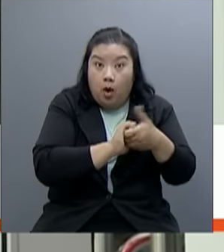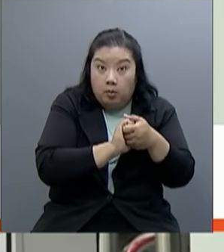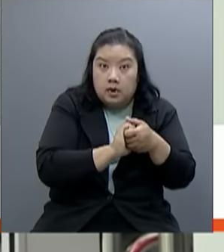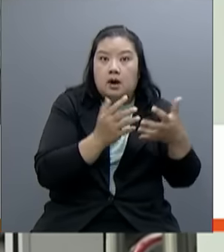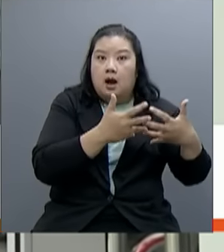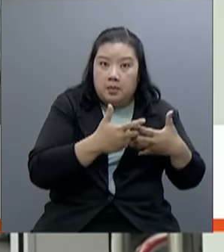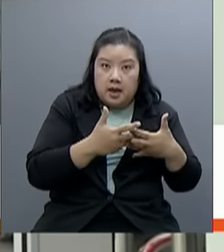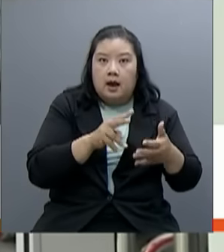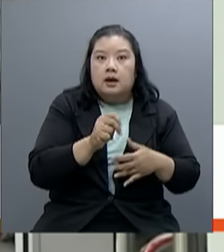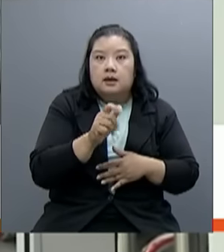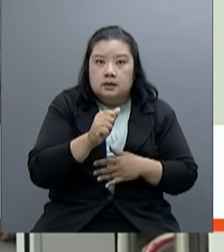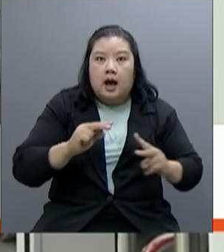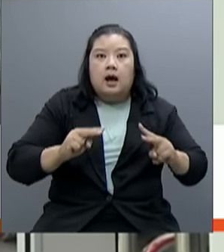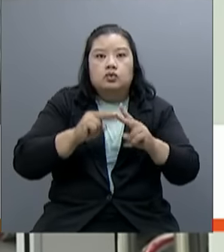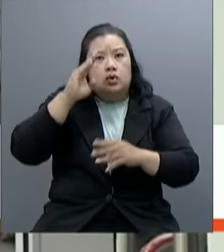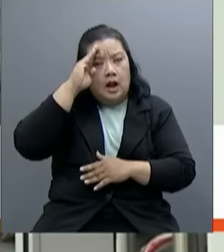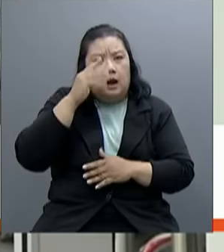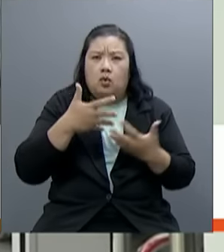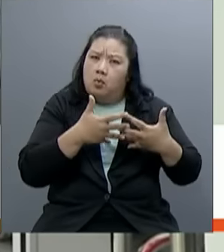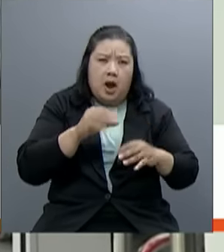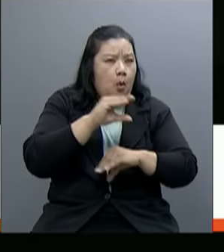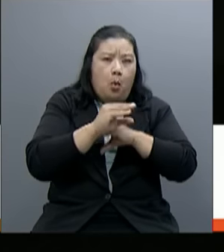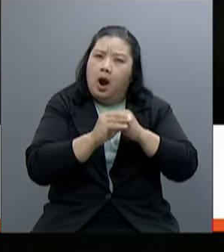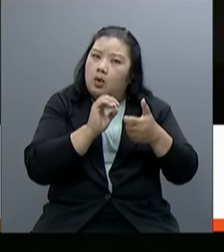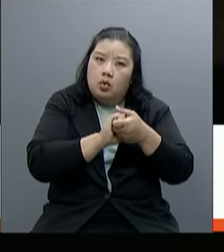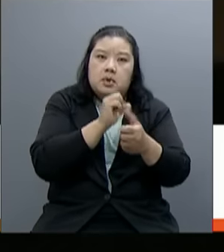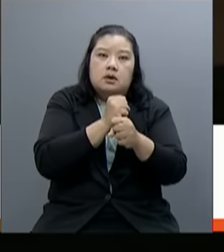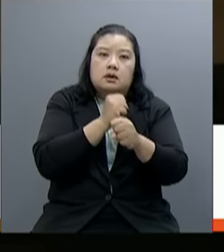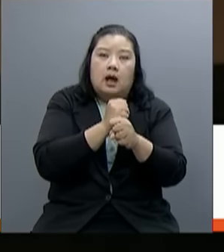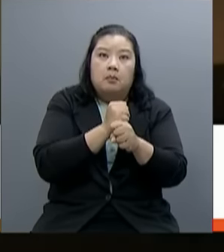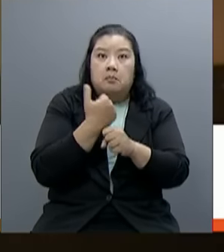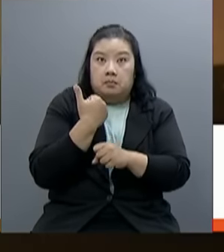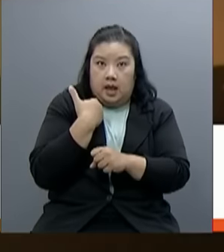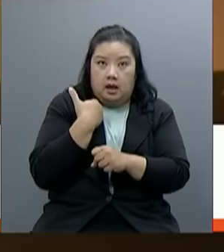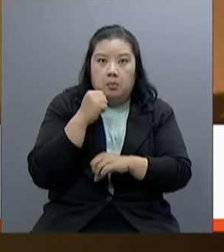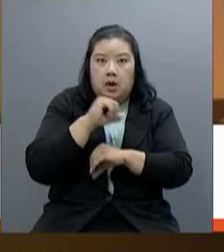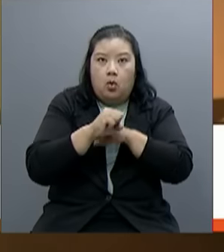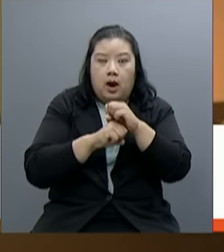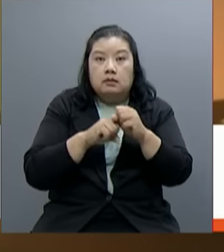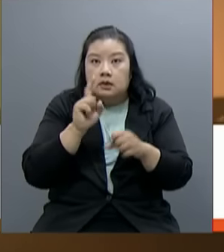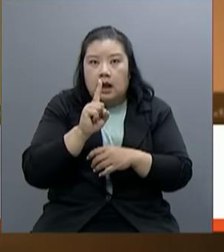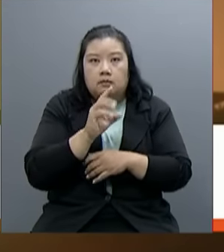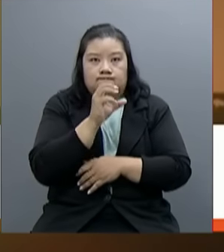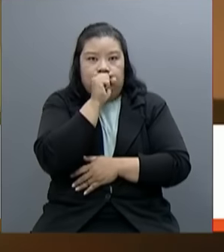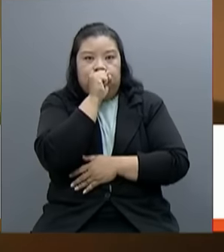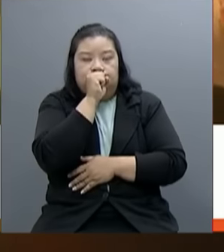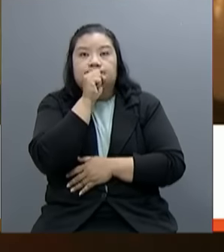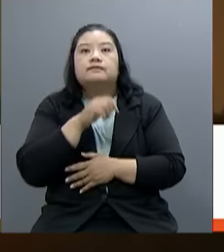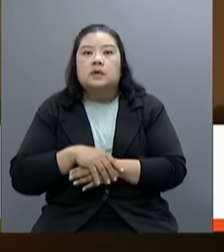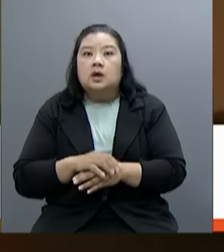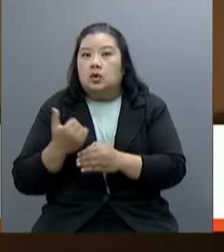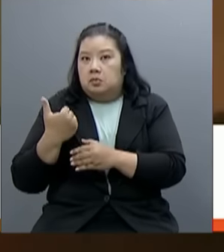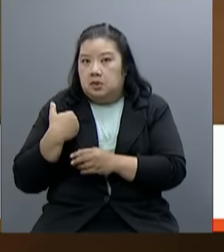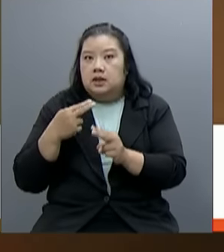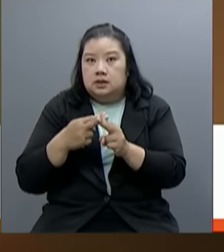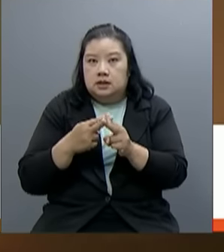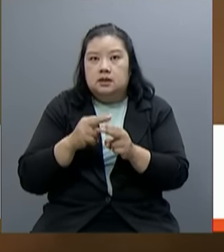สหรัฐมากมายหลายโครงการเป็นโครงการลับสุดยอดค่ะนี่เองจึงเป็นเหตุให้บิเนซผู้